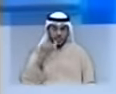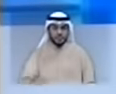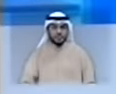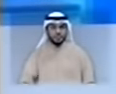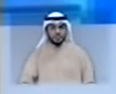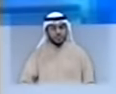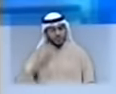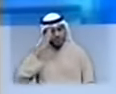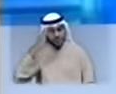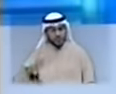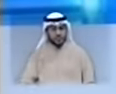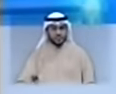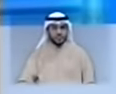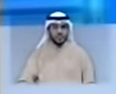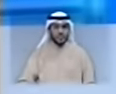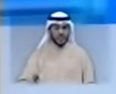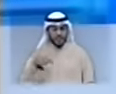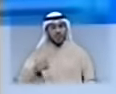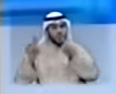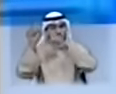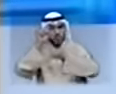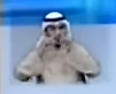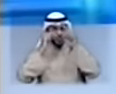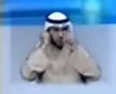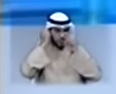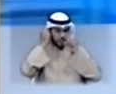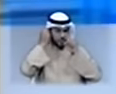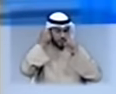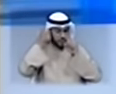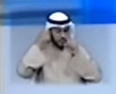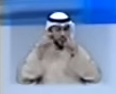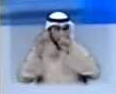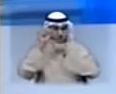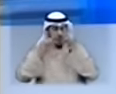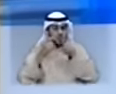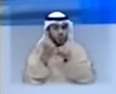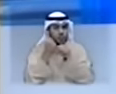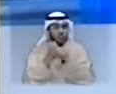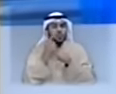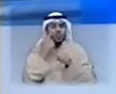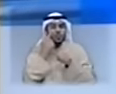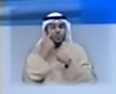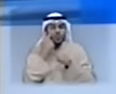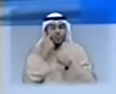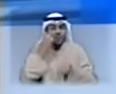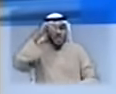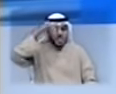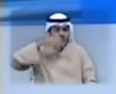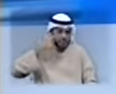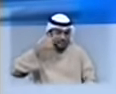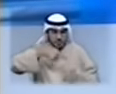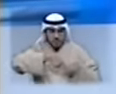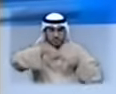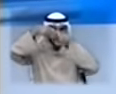خالد الكندري معنا، ونحب أن نستفسر عن تفاصيل هذا الموضوع. ماذا عن الجسم الغريب الذي تم انتشاله في